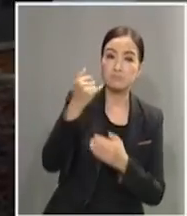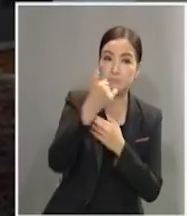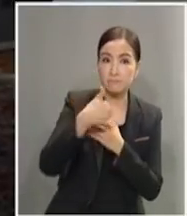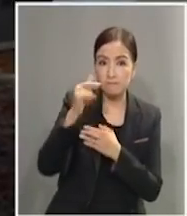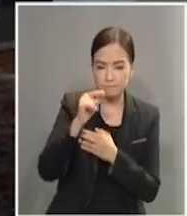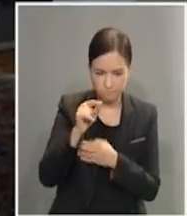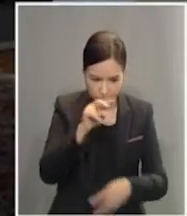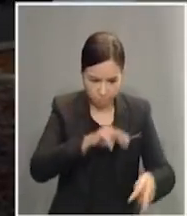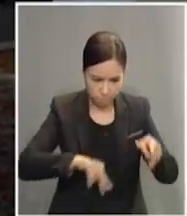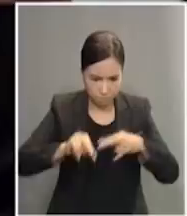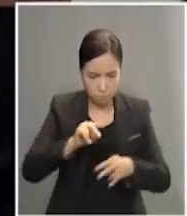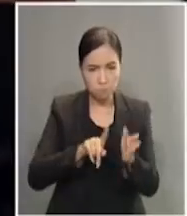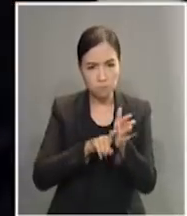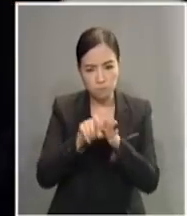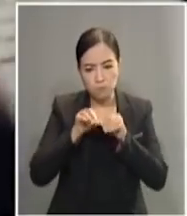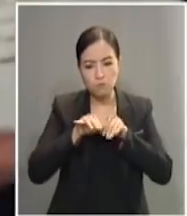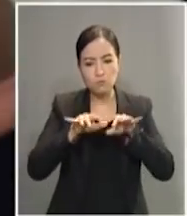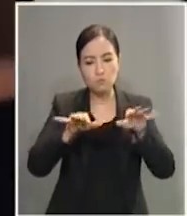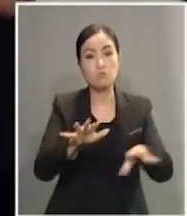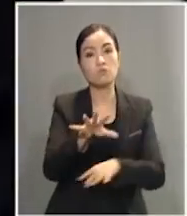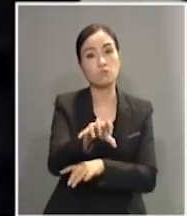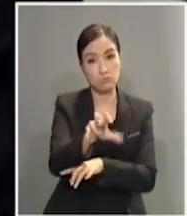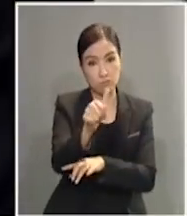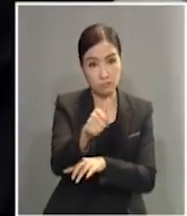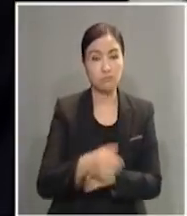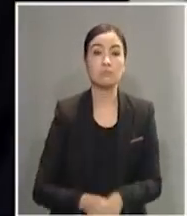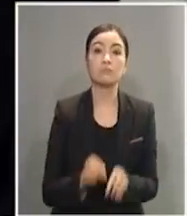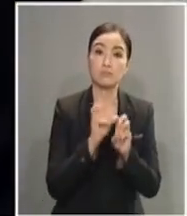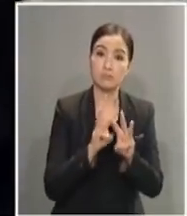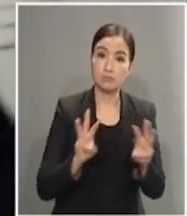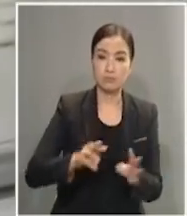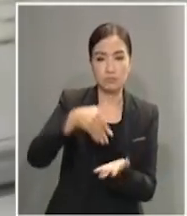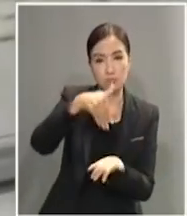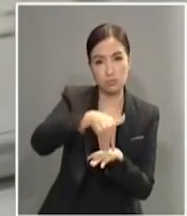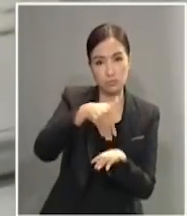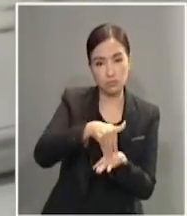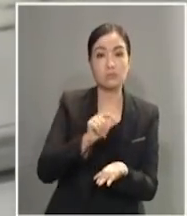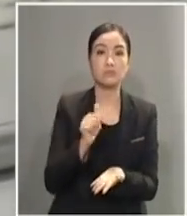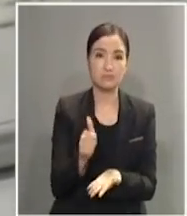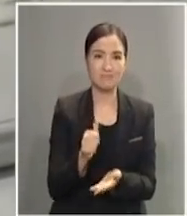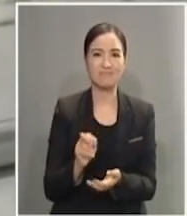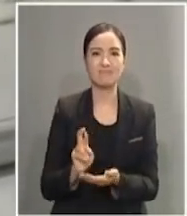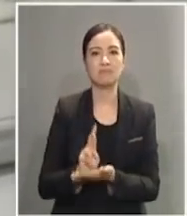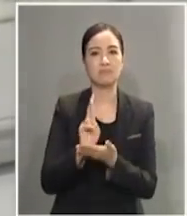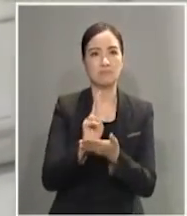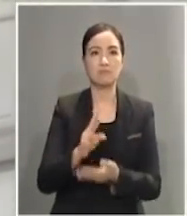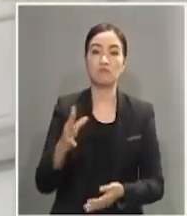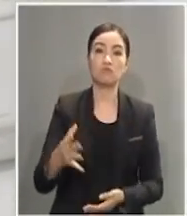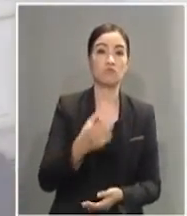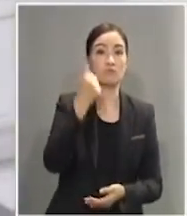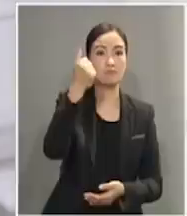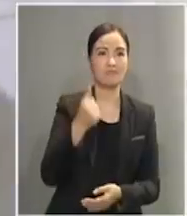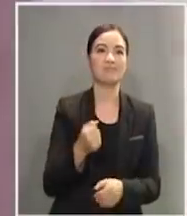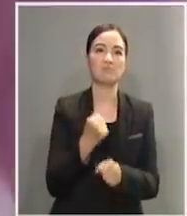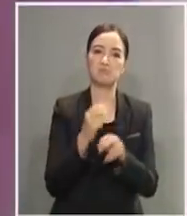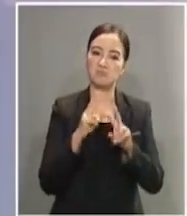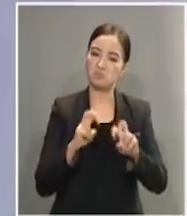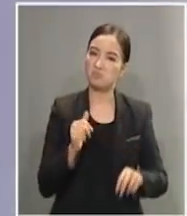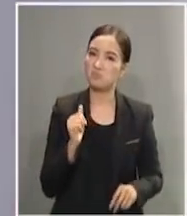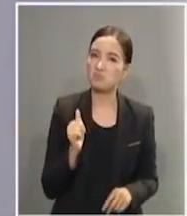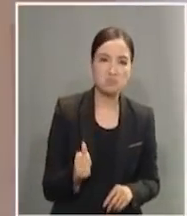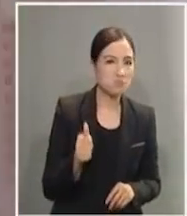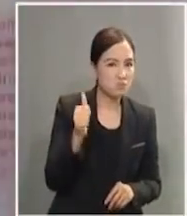มโรคระบาดในกุ้งพร้อมสร้างเว็บไซต์เครือข่ายเป็นศูนย์กลางร่วมกันจนคว้ารางวัลนิวตันประเภทงานวิจัยยอดเยี่ยม